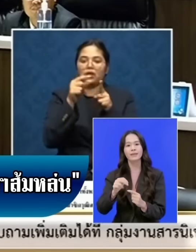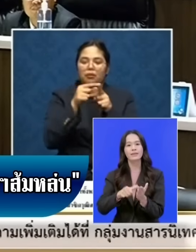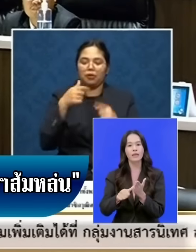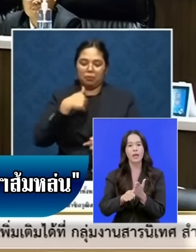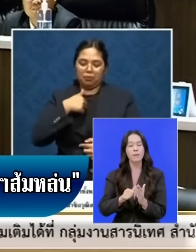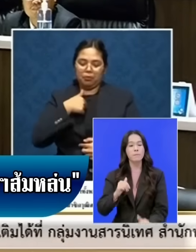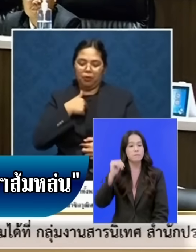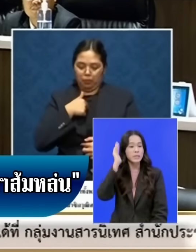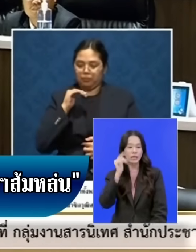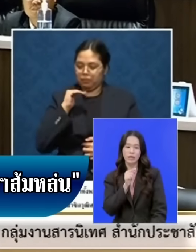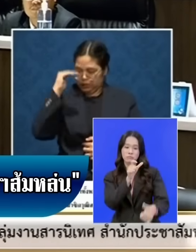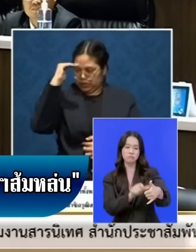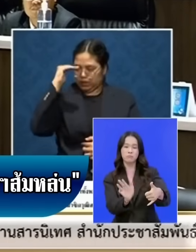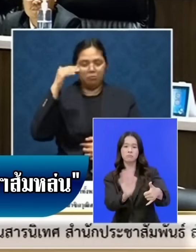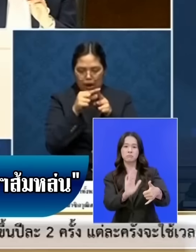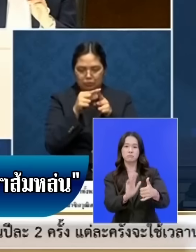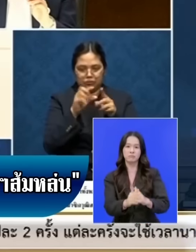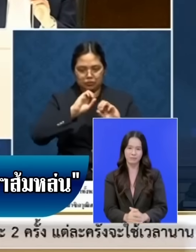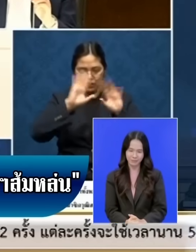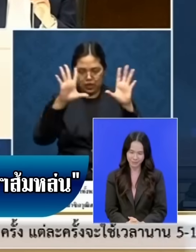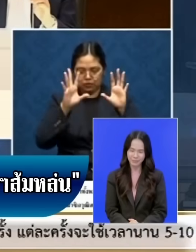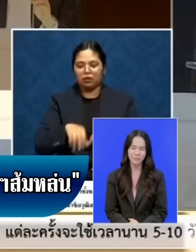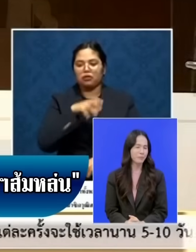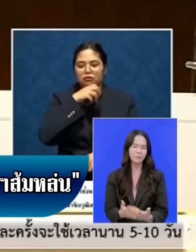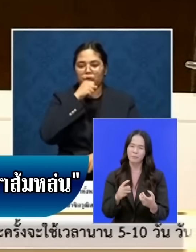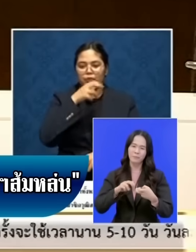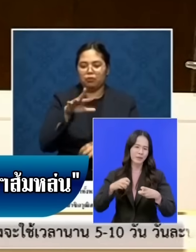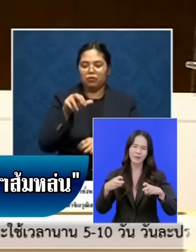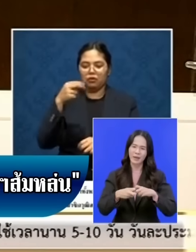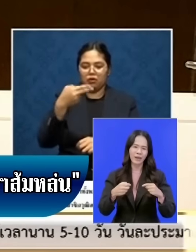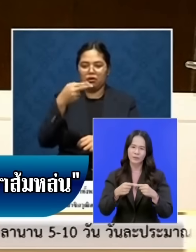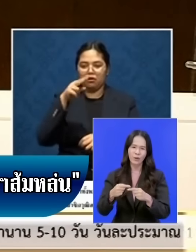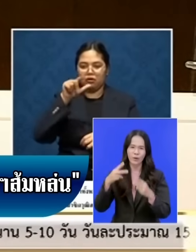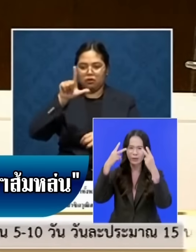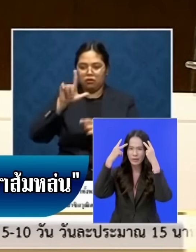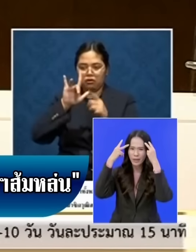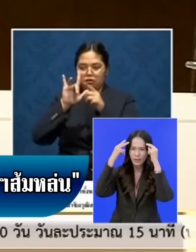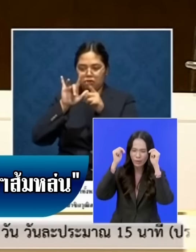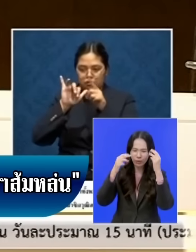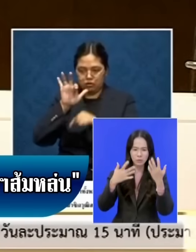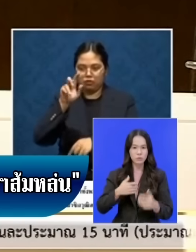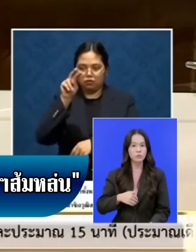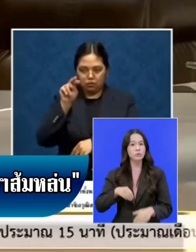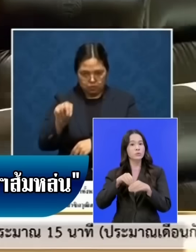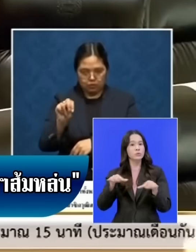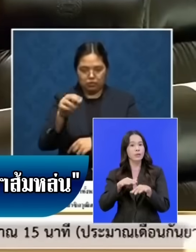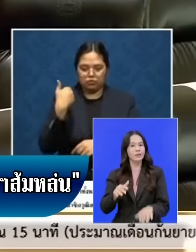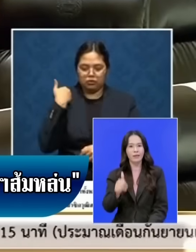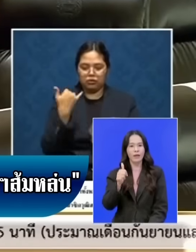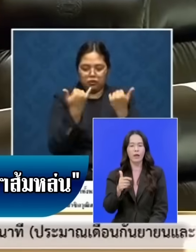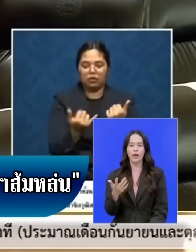คยมีพี่ชายแบบนี้ก็แล้วกันครับ ครับ บานปลายฮะบานปลายจากเรื่องนายกส้มหล่นรัฐบาลส้มหล่นถอนคำว่าส้มหล่นไปแล้ว